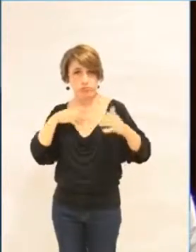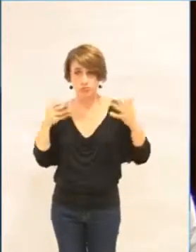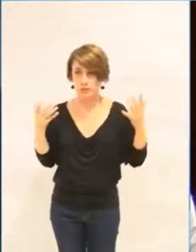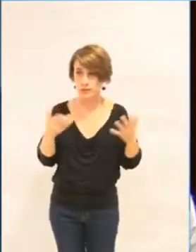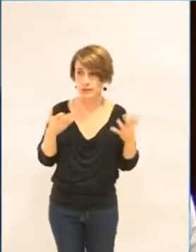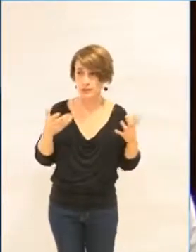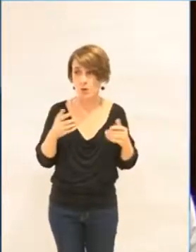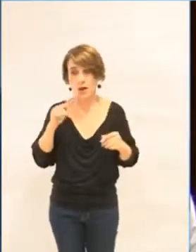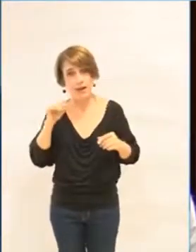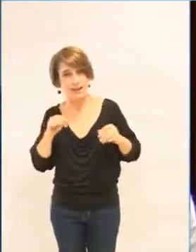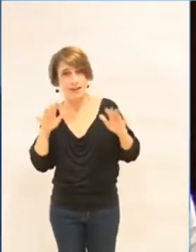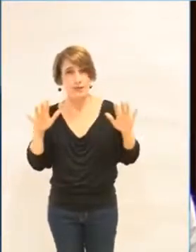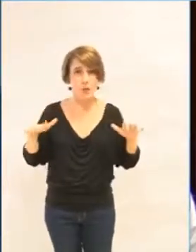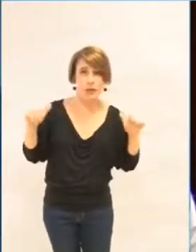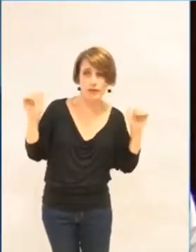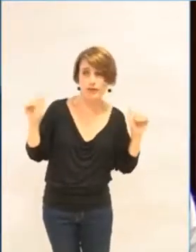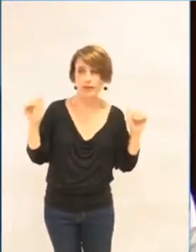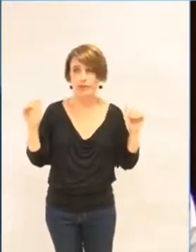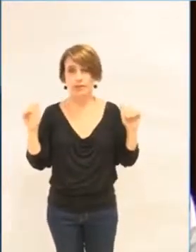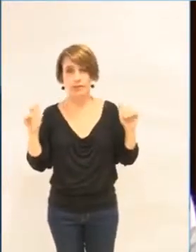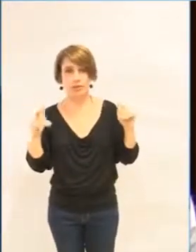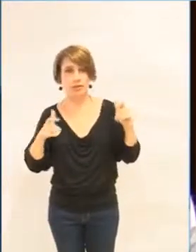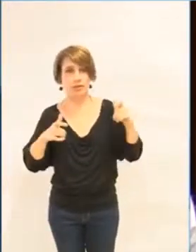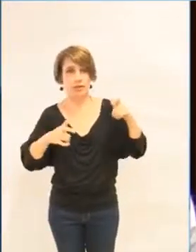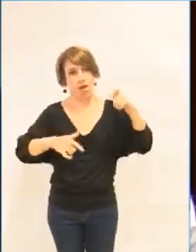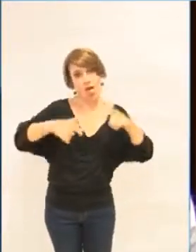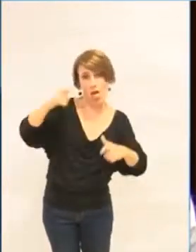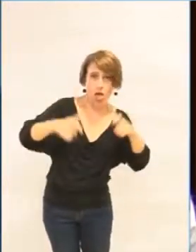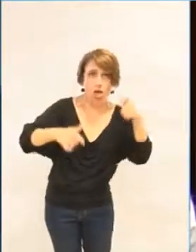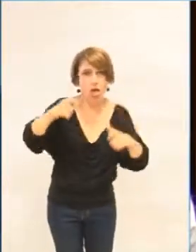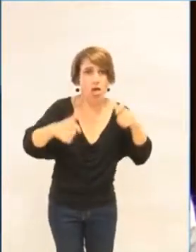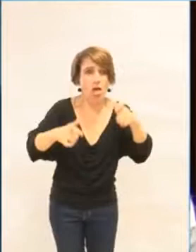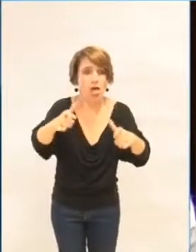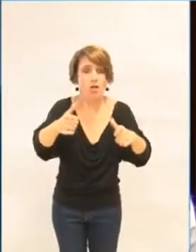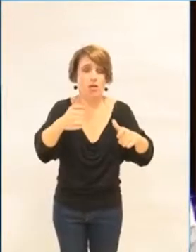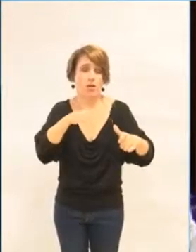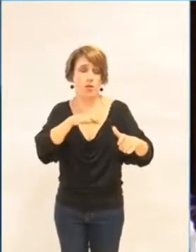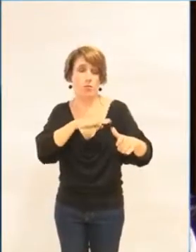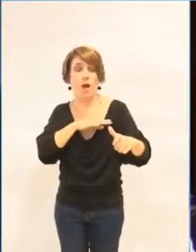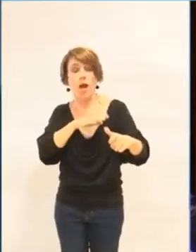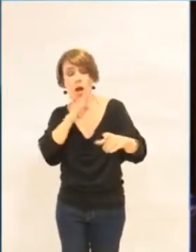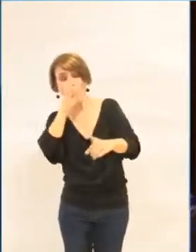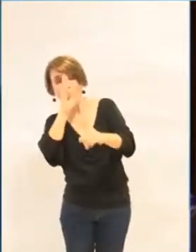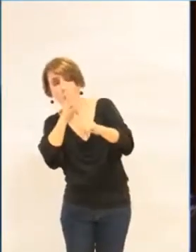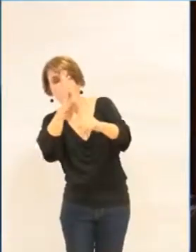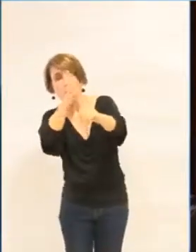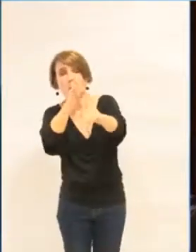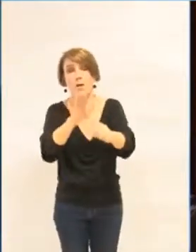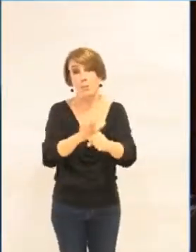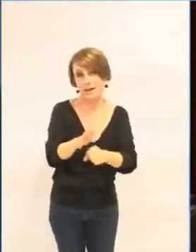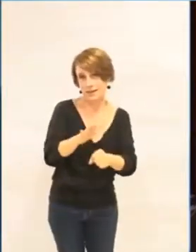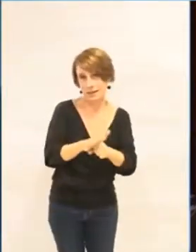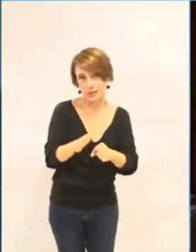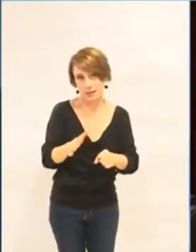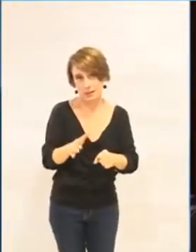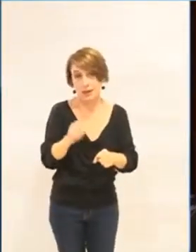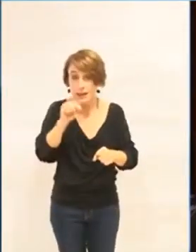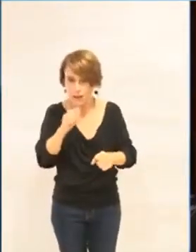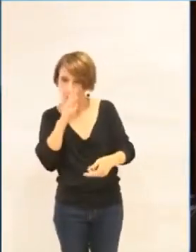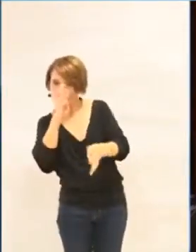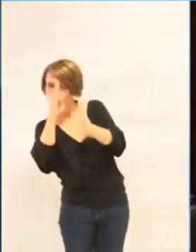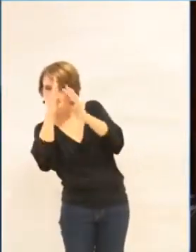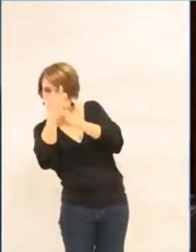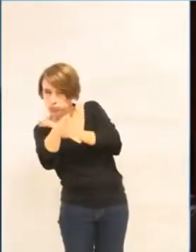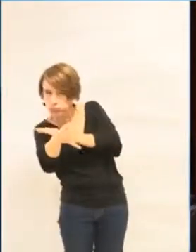à-coups trop brutaux liés à une insuffisance de prévision. Penser à la ville de demain n'est réellement possible que si